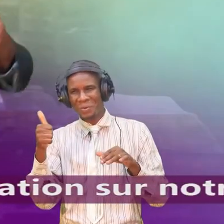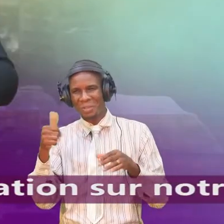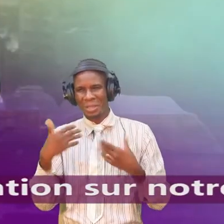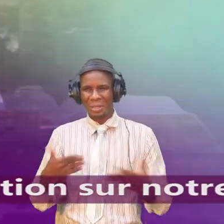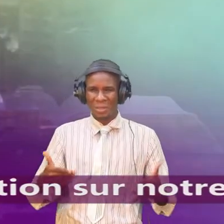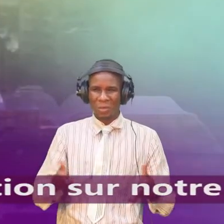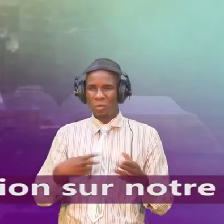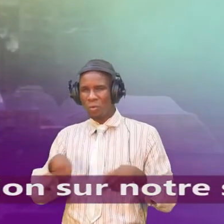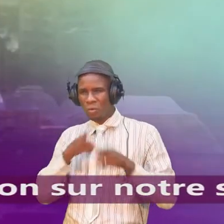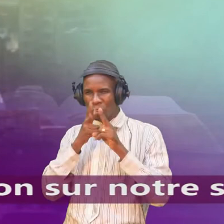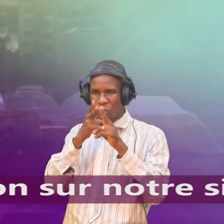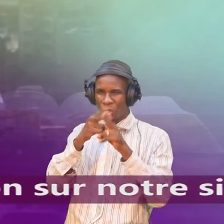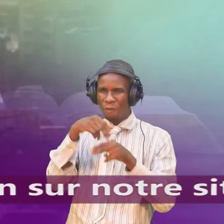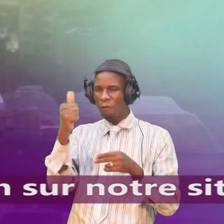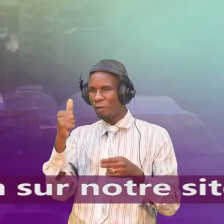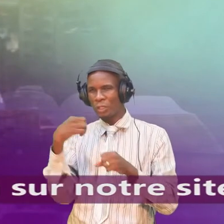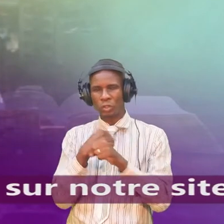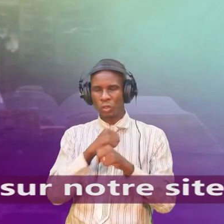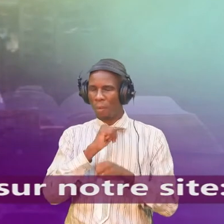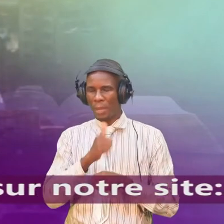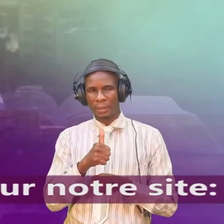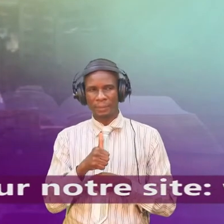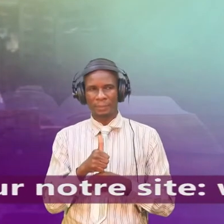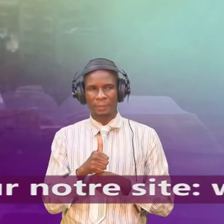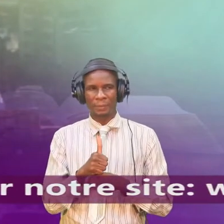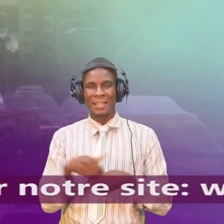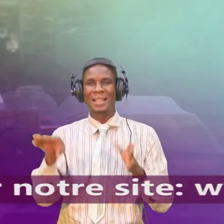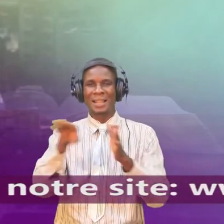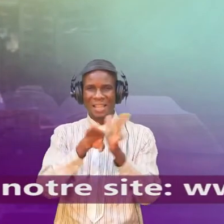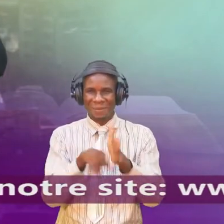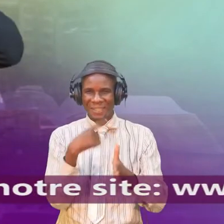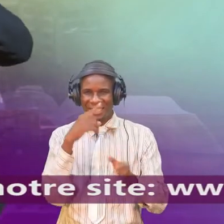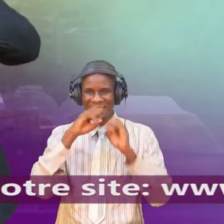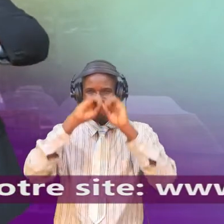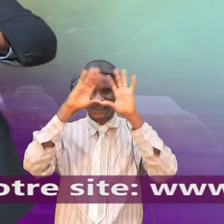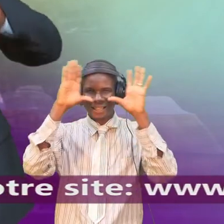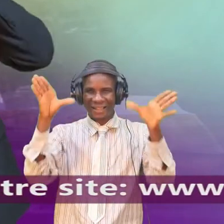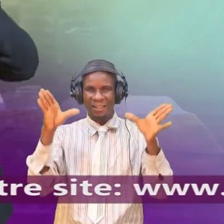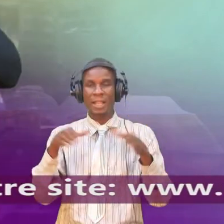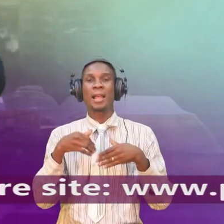Hao unaenda kutumiza matukio fulani au majibu fulani au masharti fulani.